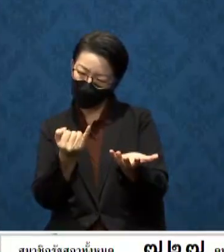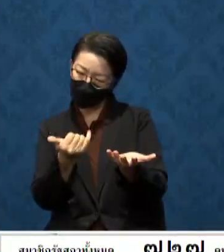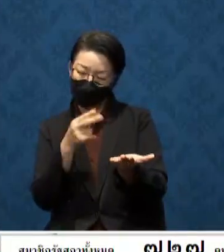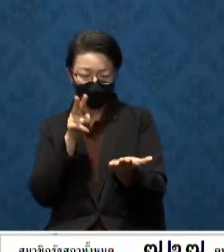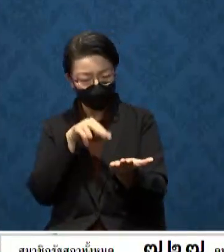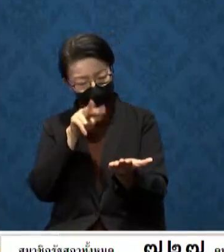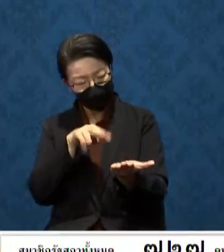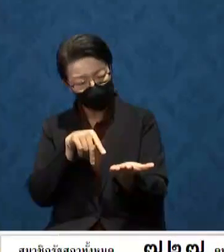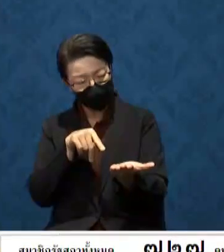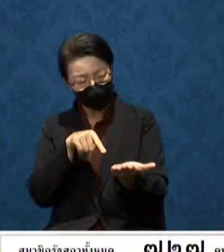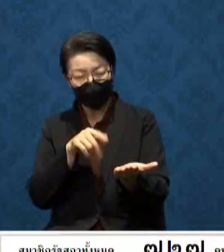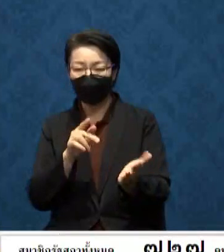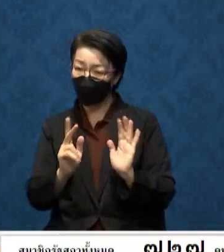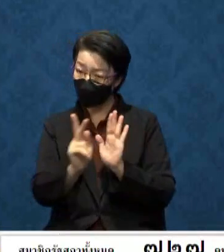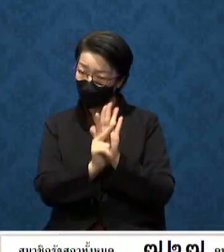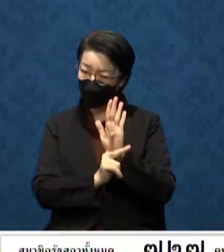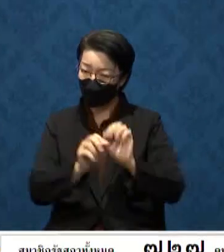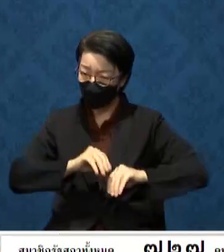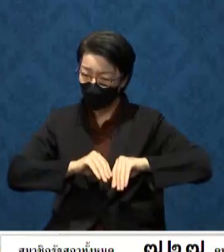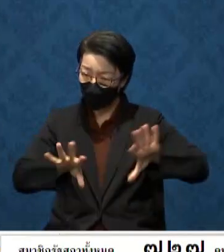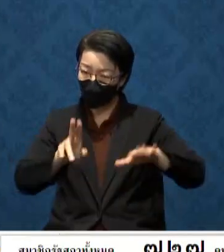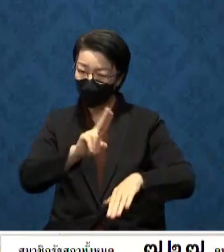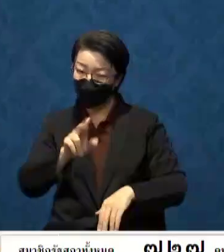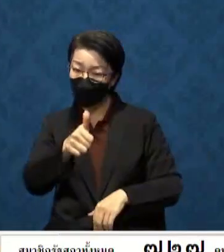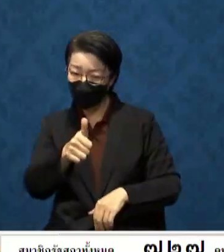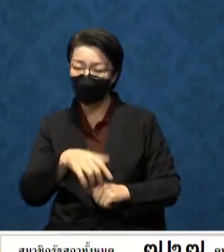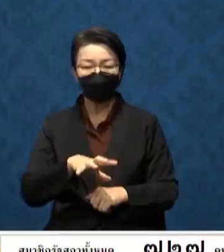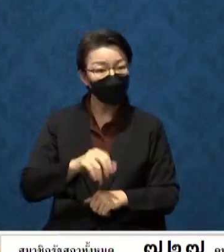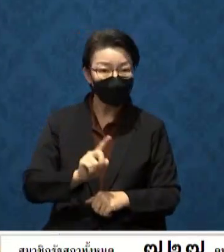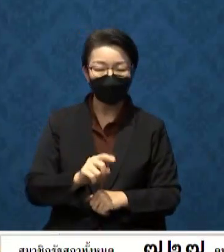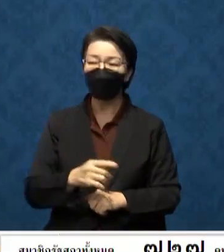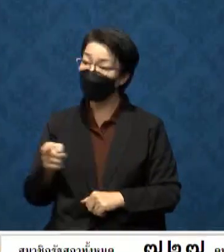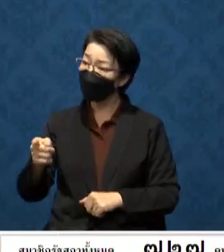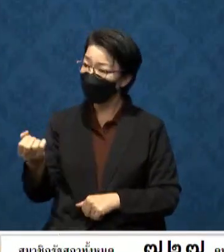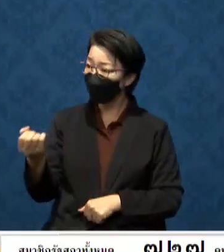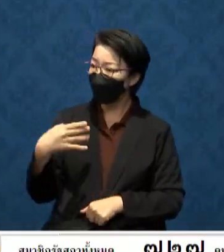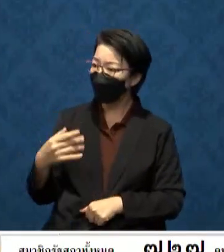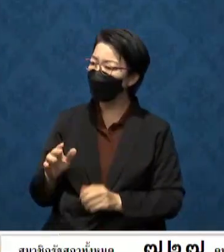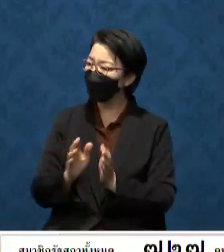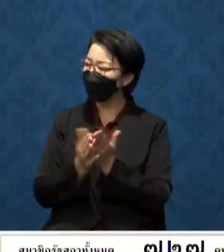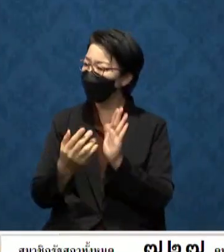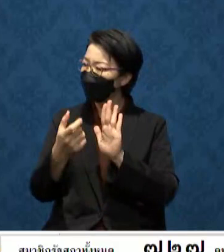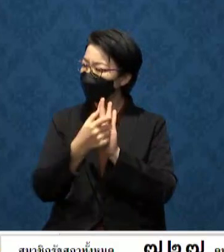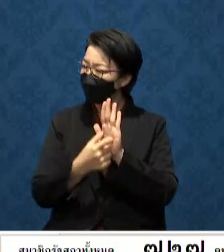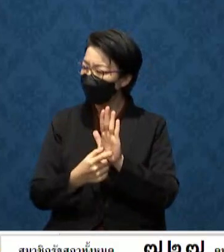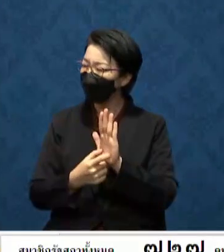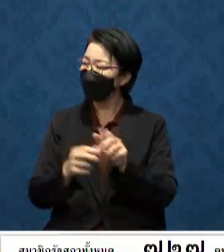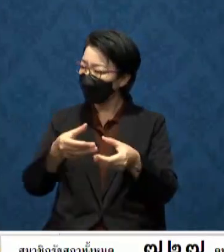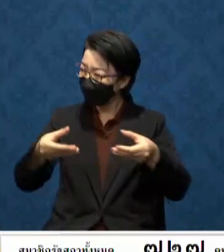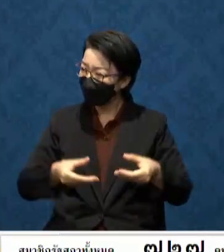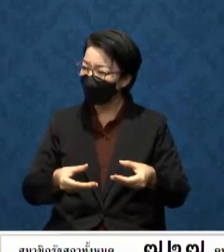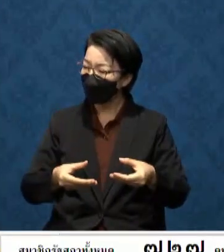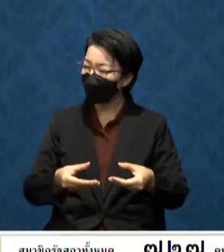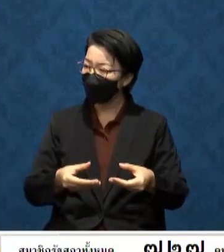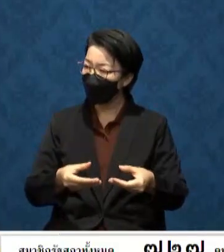ในการที่จะนำกฎหมายฉบับนี้ไปใช้เมื่อท่านยืนยันว่าในหน่วยงานต่างๆก็จะต้อง